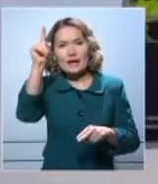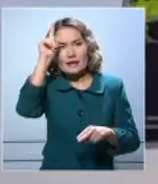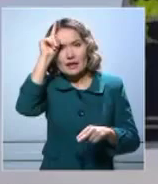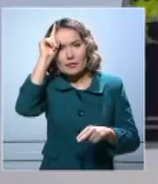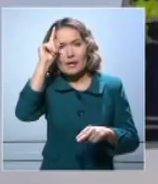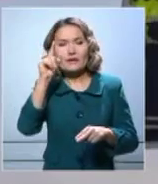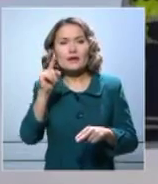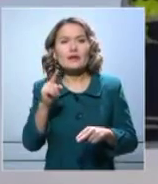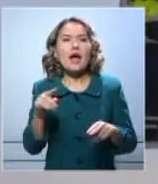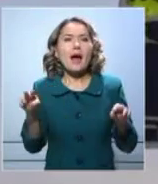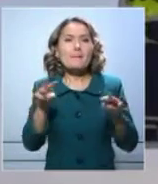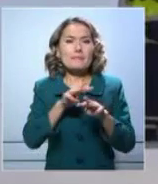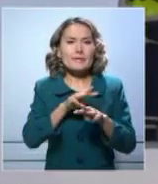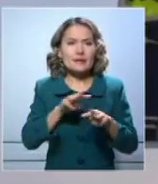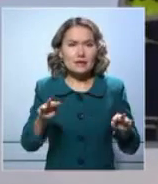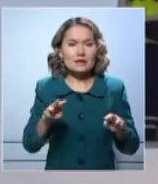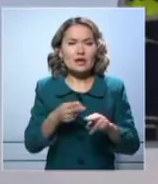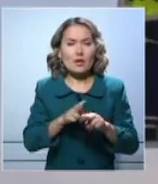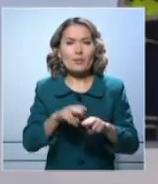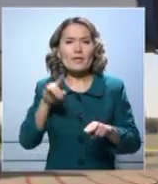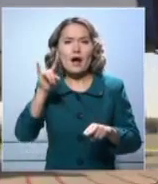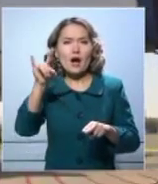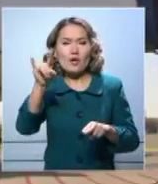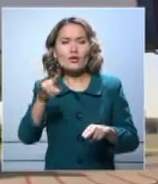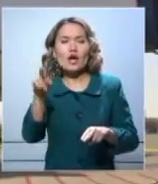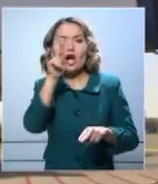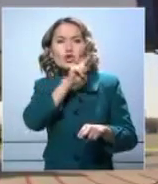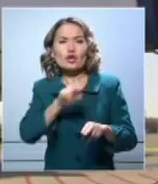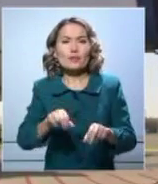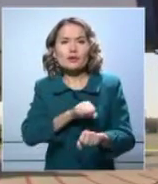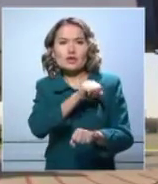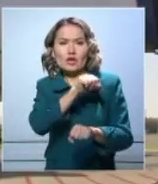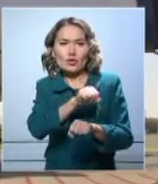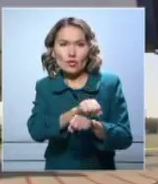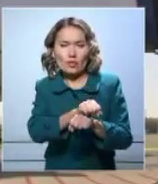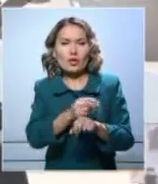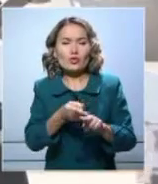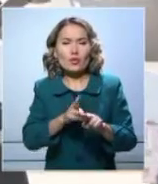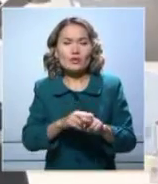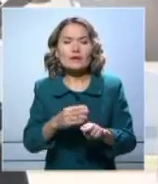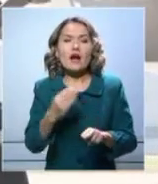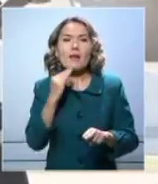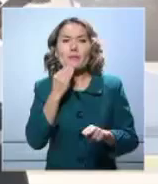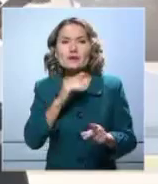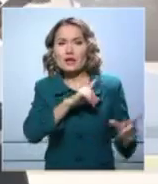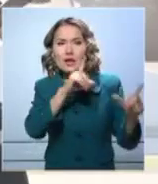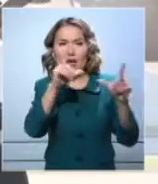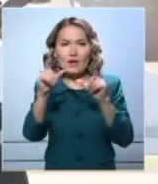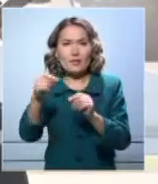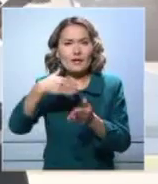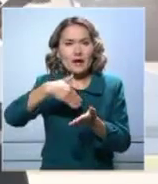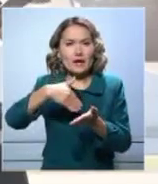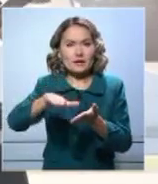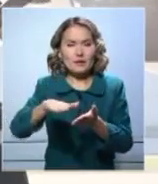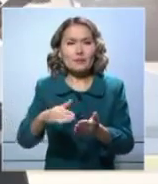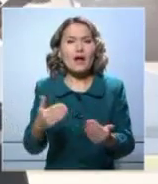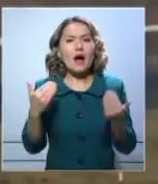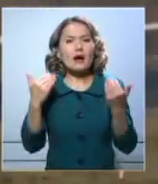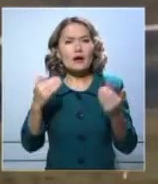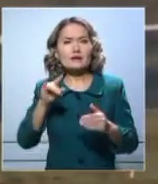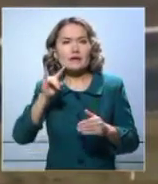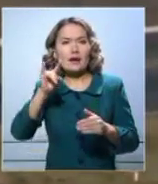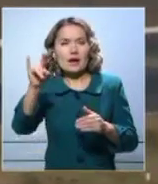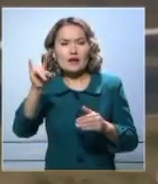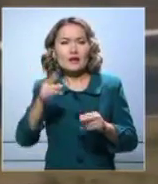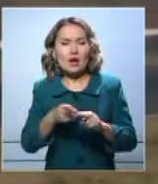Әзірге Германия сыртқы істер министрлігі әуе жолдармен бірігіп өз азаматтарын Мысырдан алып кету жолдарын ойластырып жатыр. Алайда жергілікті әуе